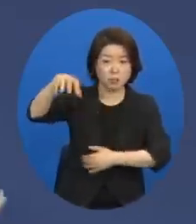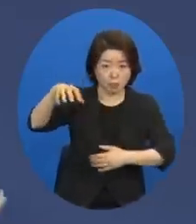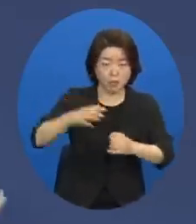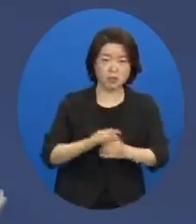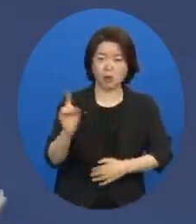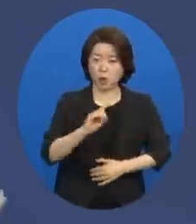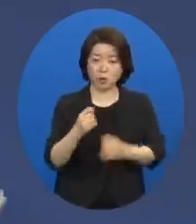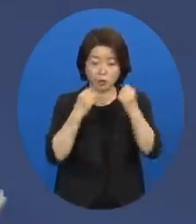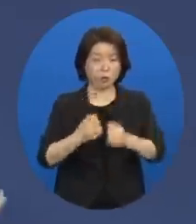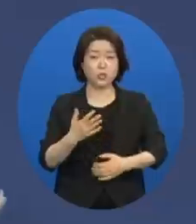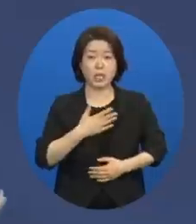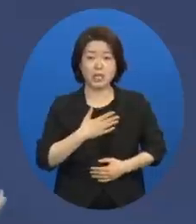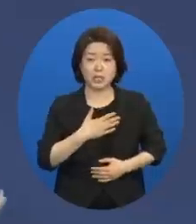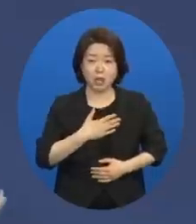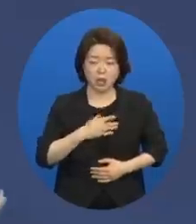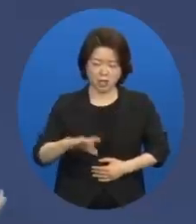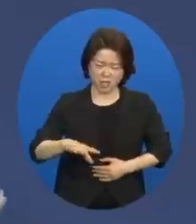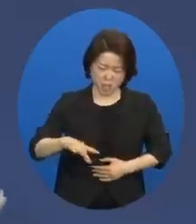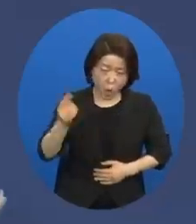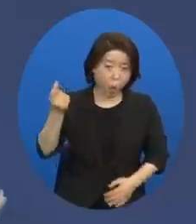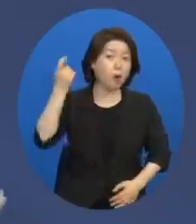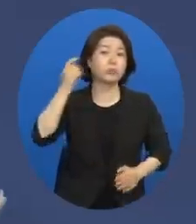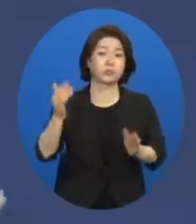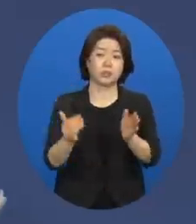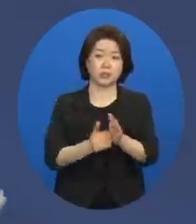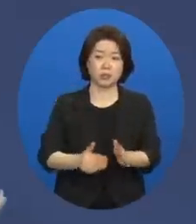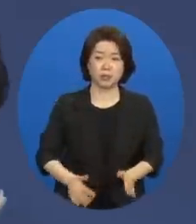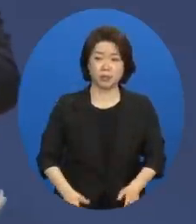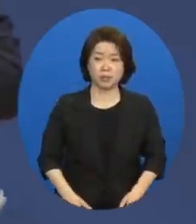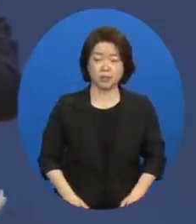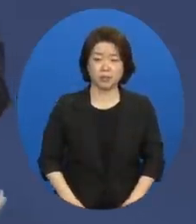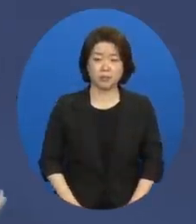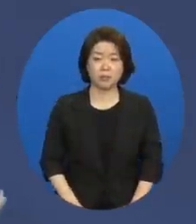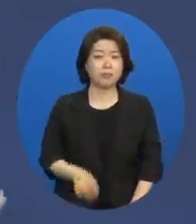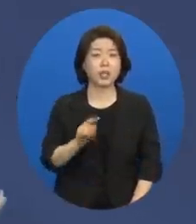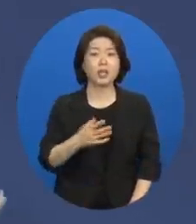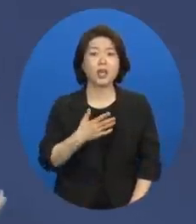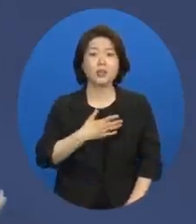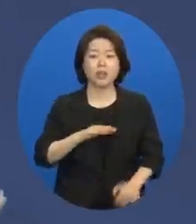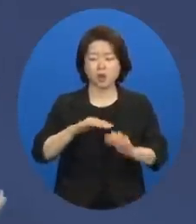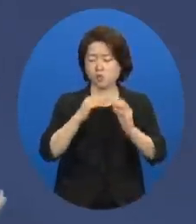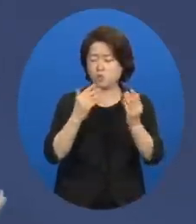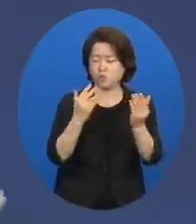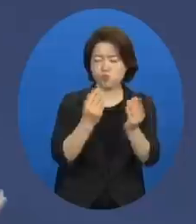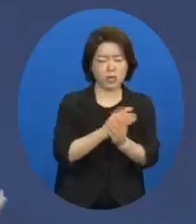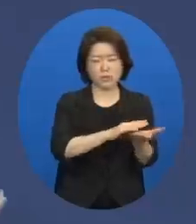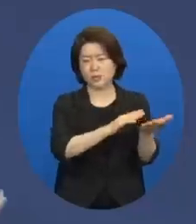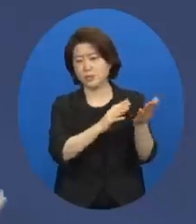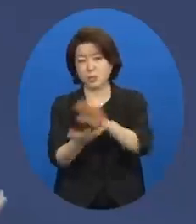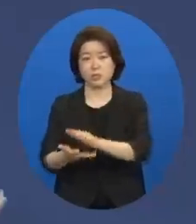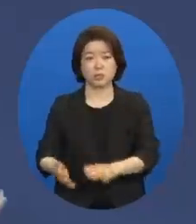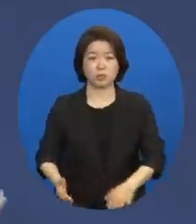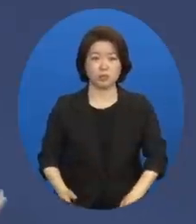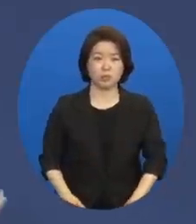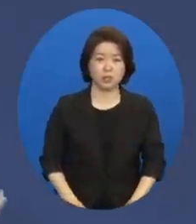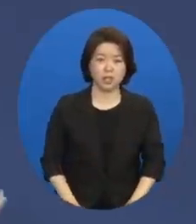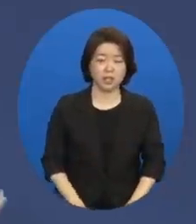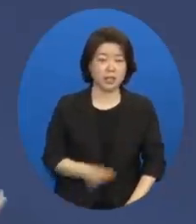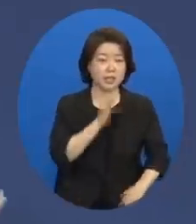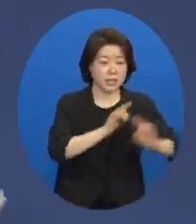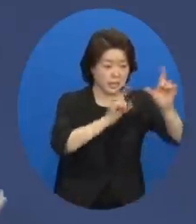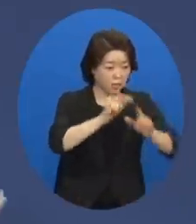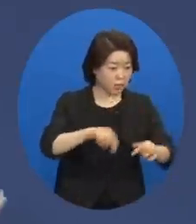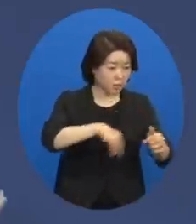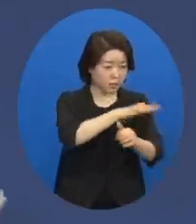어떤 존재인지를 처음으로 들었어요. 처음으로. 이게 저를 완전히 뒤집어 놓았어요. 현실은